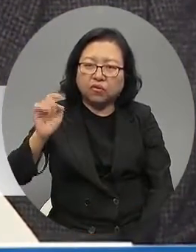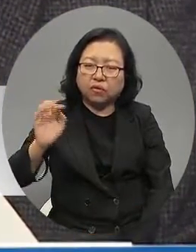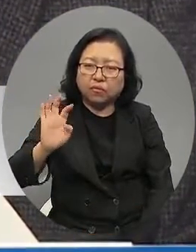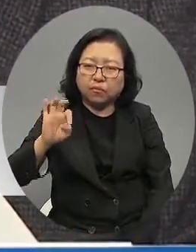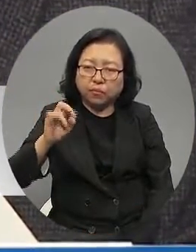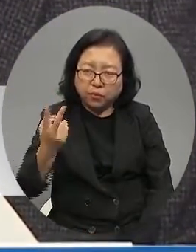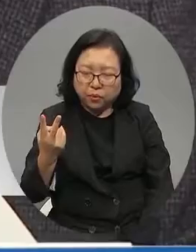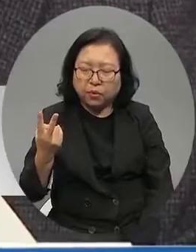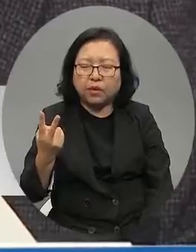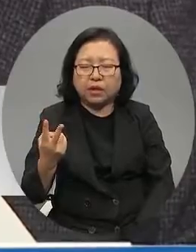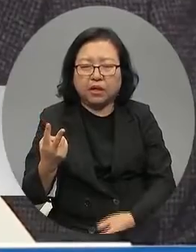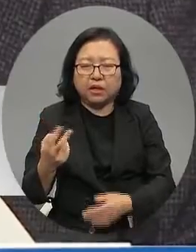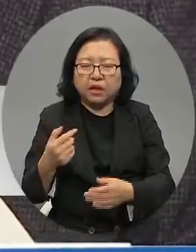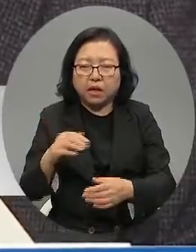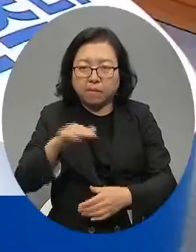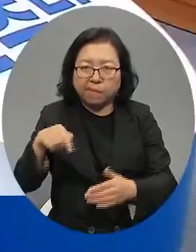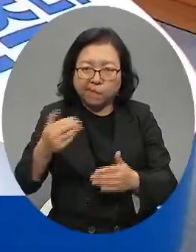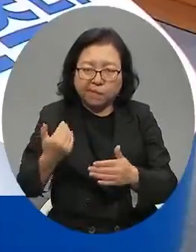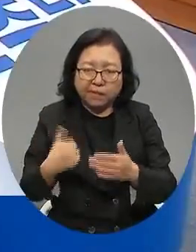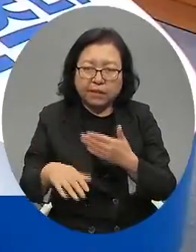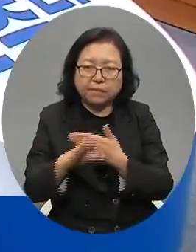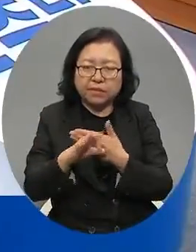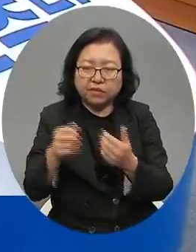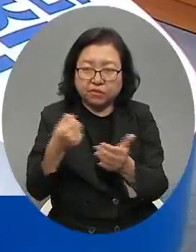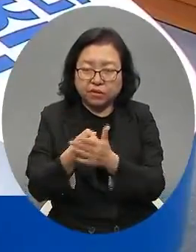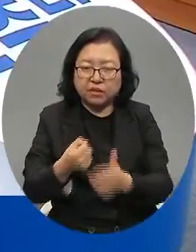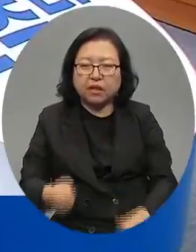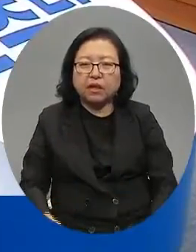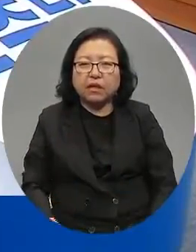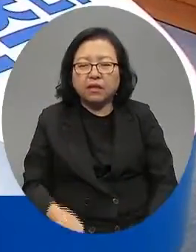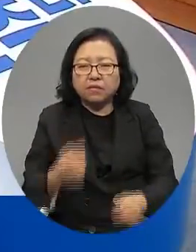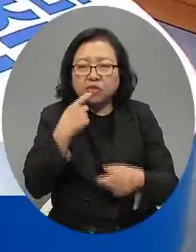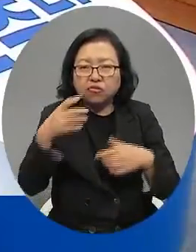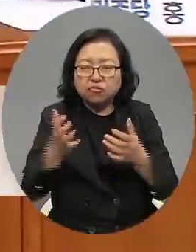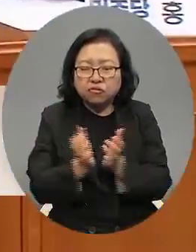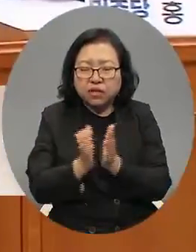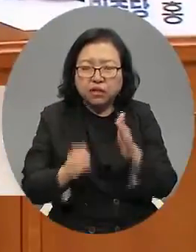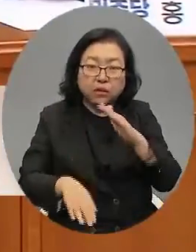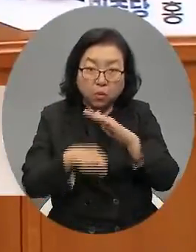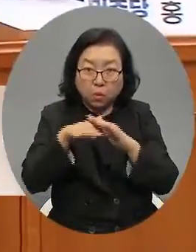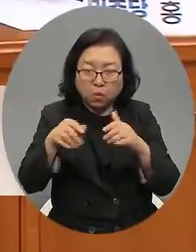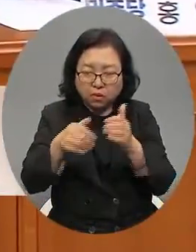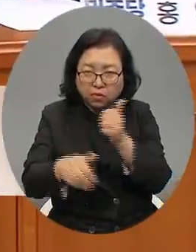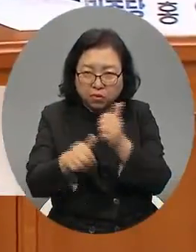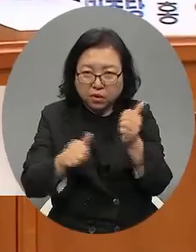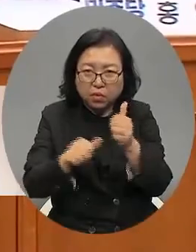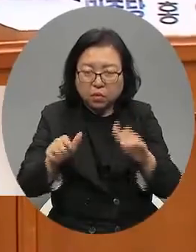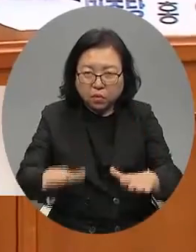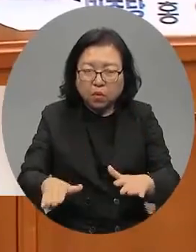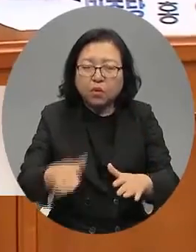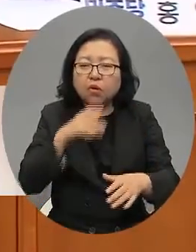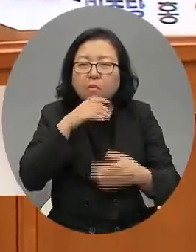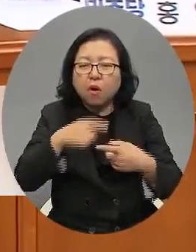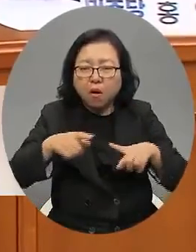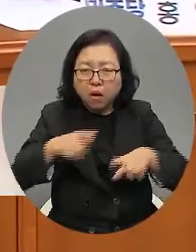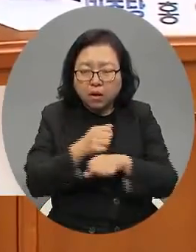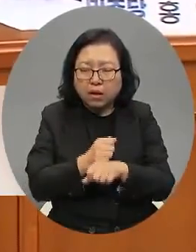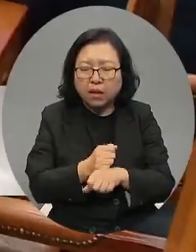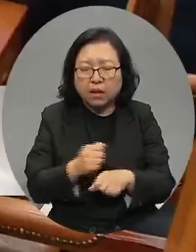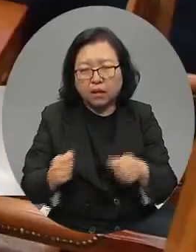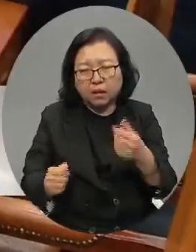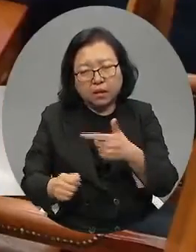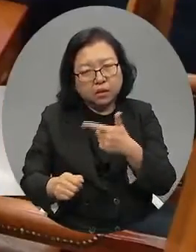각각 내정됐습니다 더불어민주당 최고위원회는 오늘 지역위원장 후보자 심사를 마치고 다음달 3일 열리는